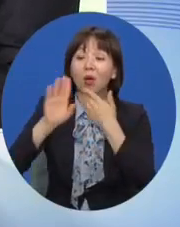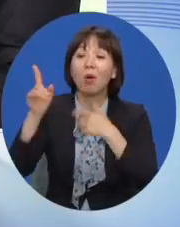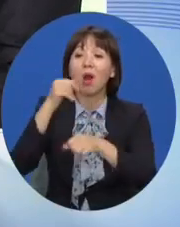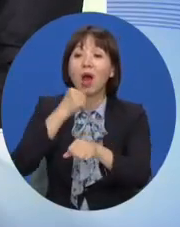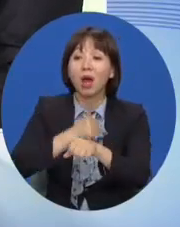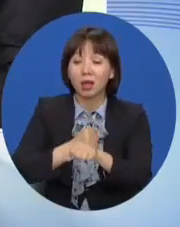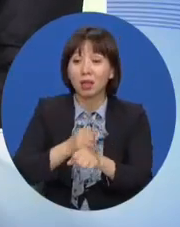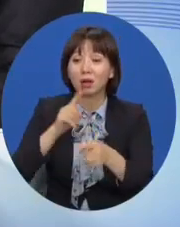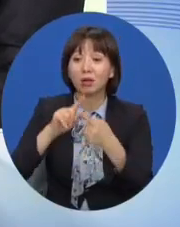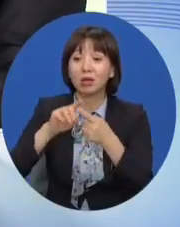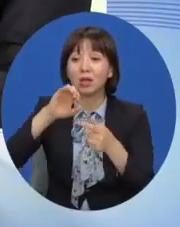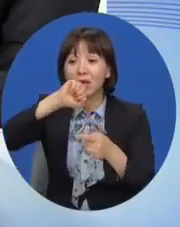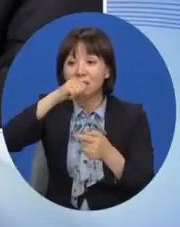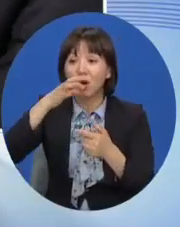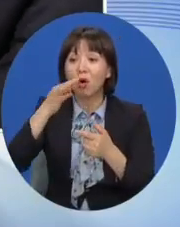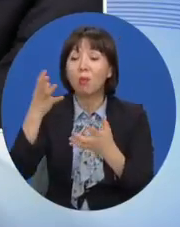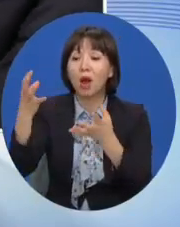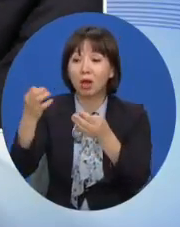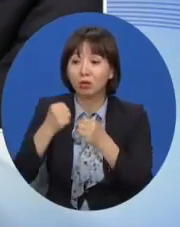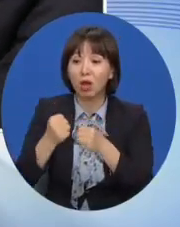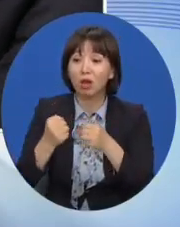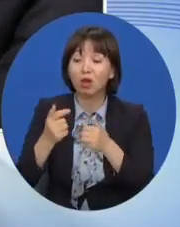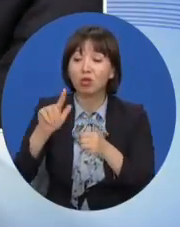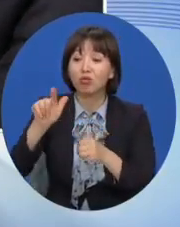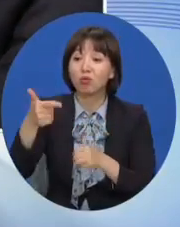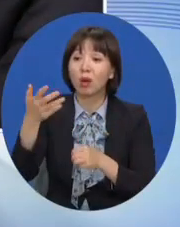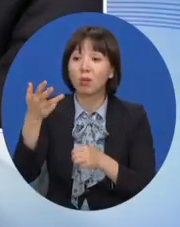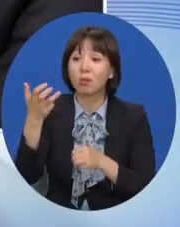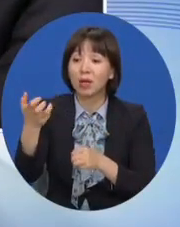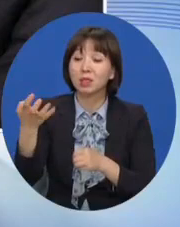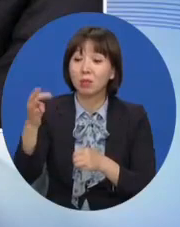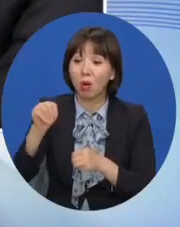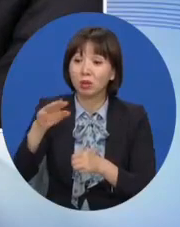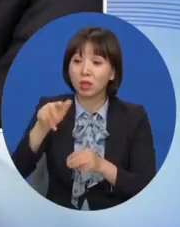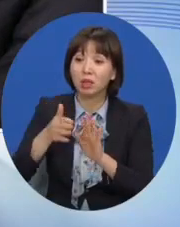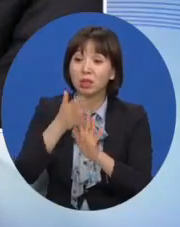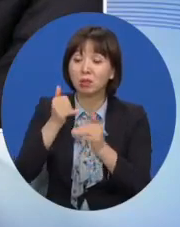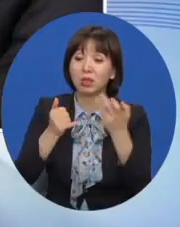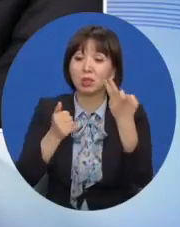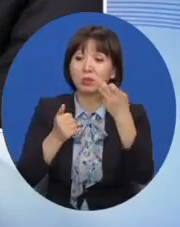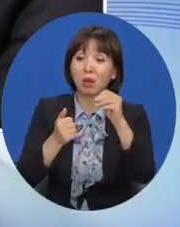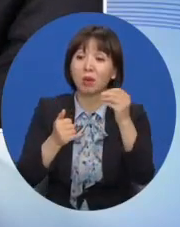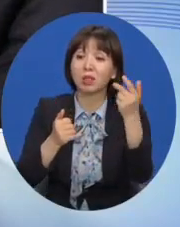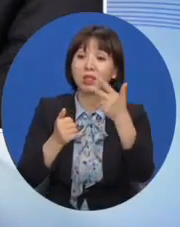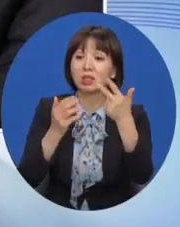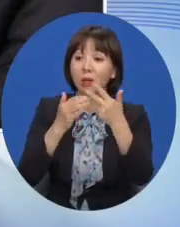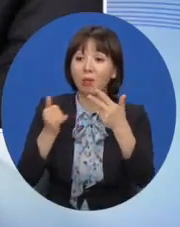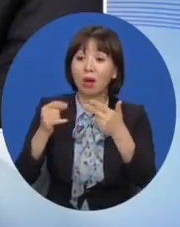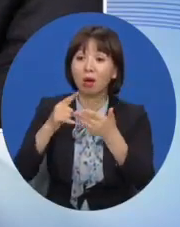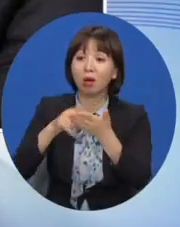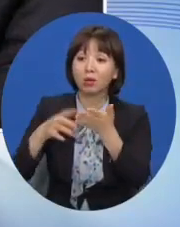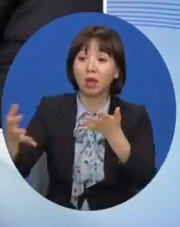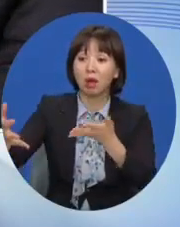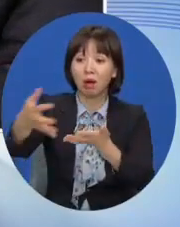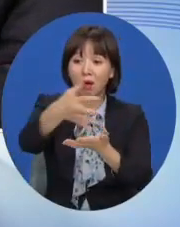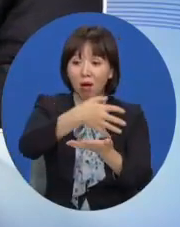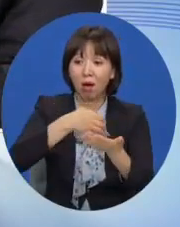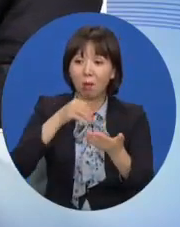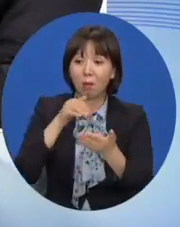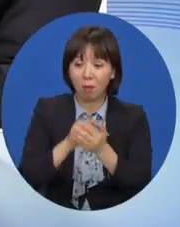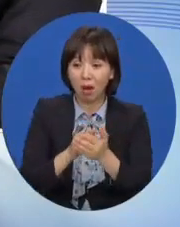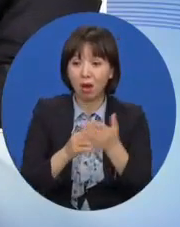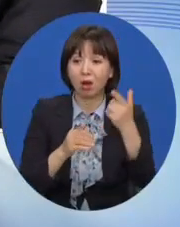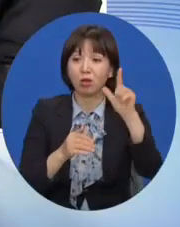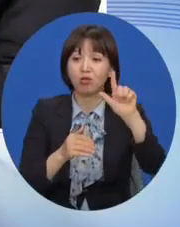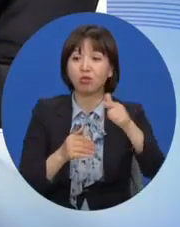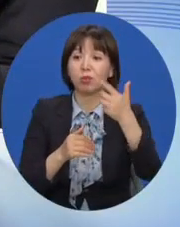하겠다는 예산을 얼마 가져왔는지 아 680억씩 안 되는 세금 제천시민 13만 7천 명이 거둔 세금이 에? 680억인데